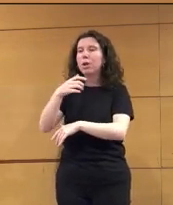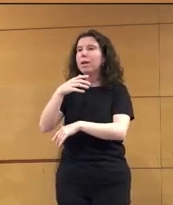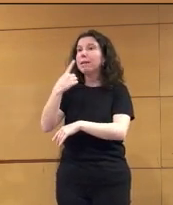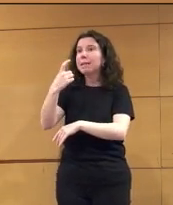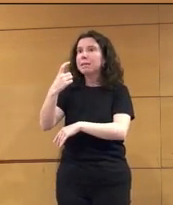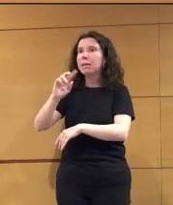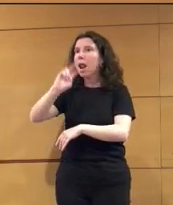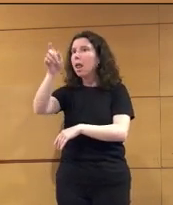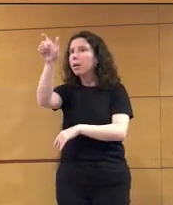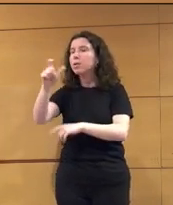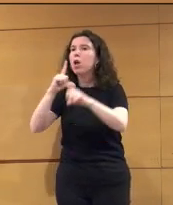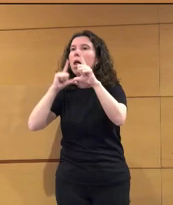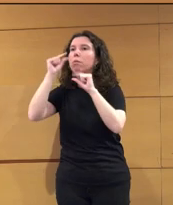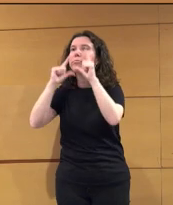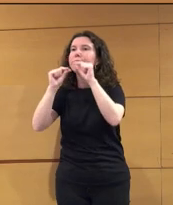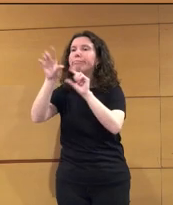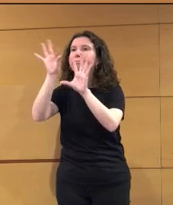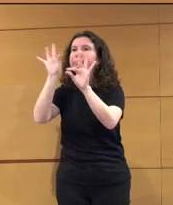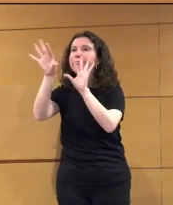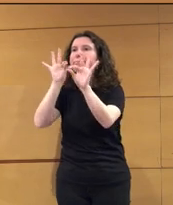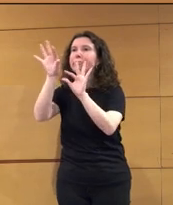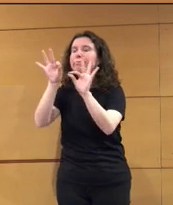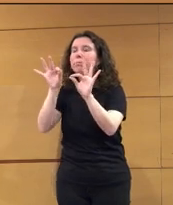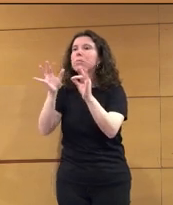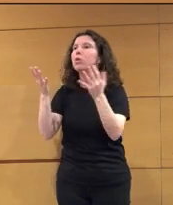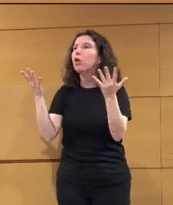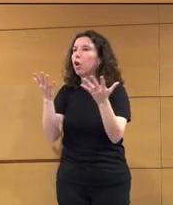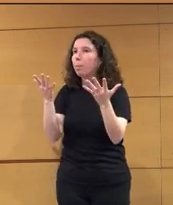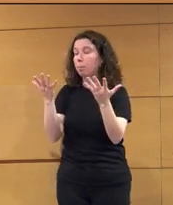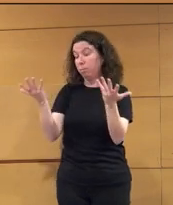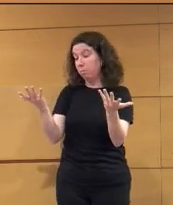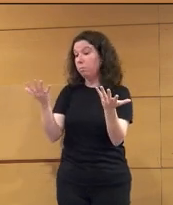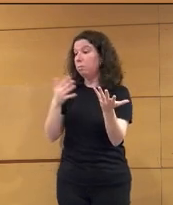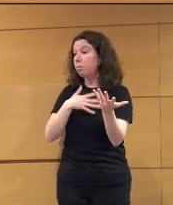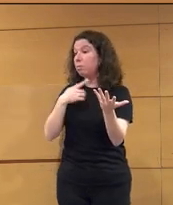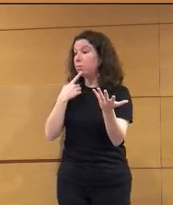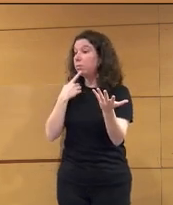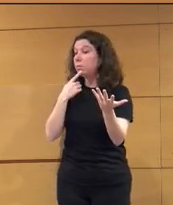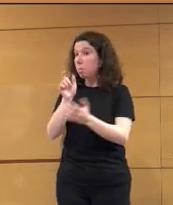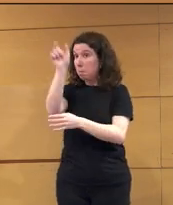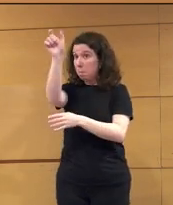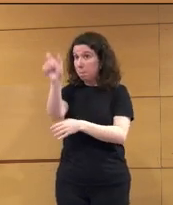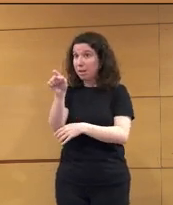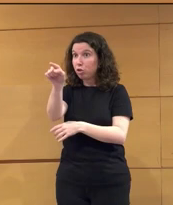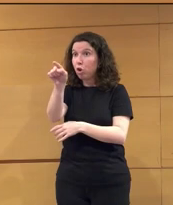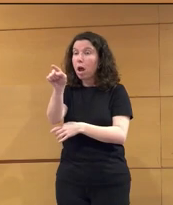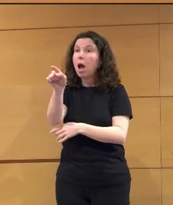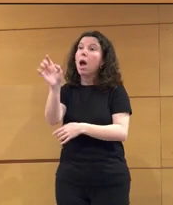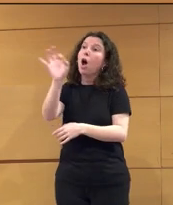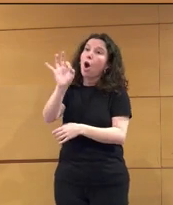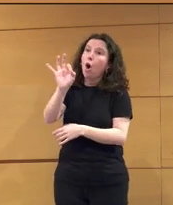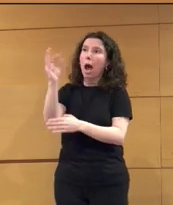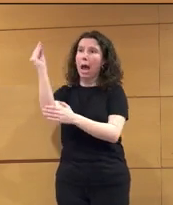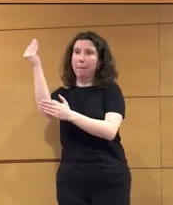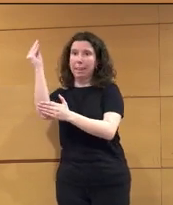persona, aquesta té que estar, sigui la persona, la representació de la persona o una representació